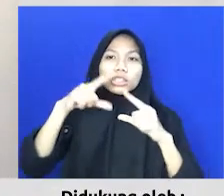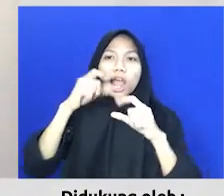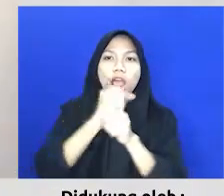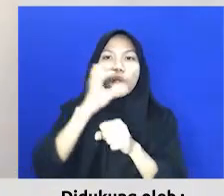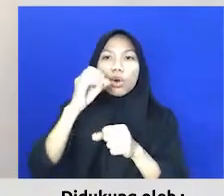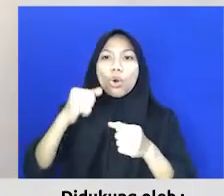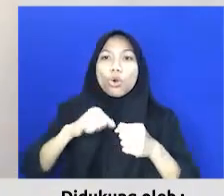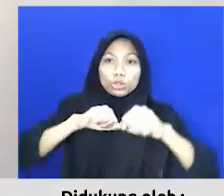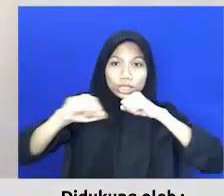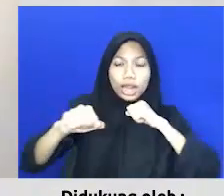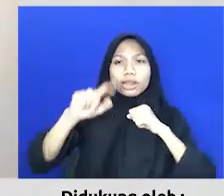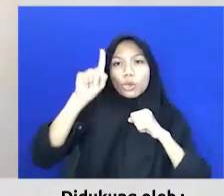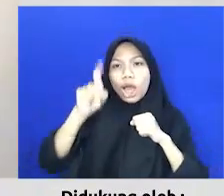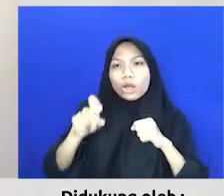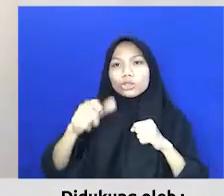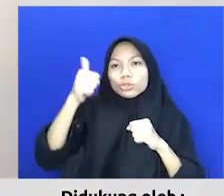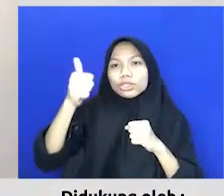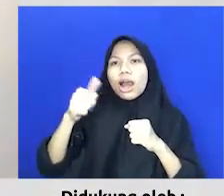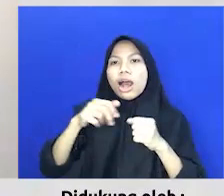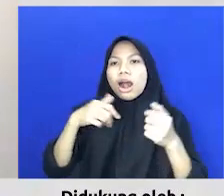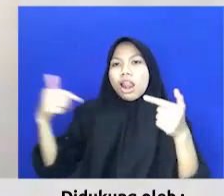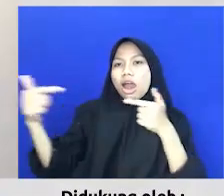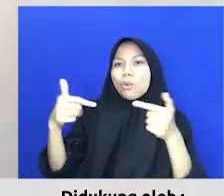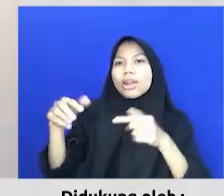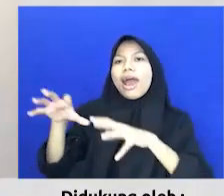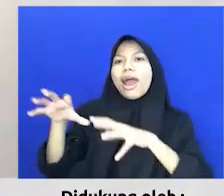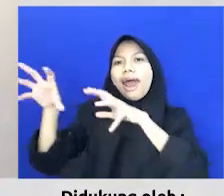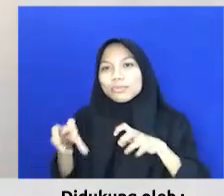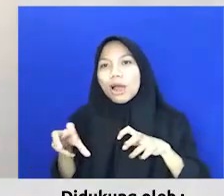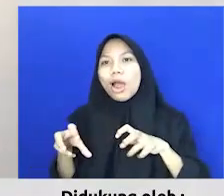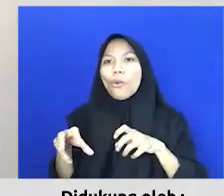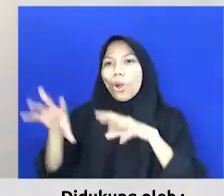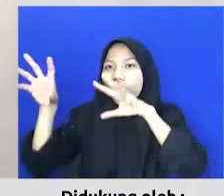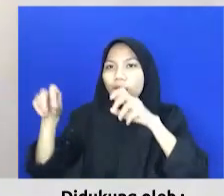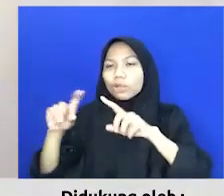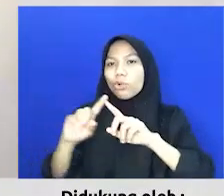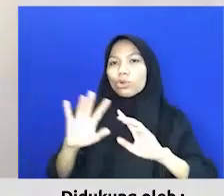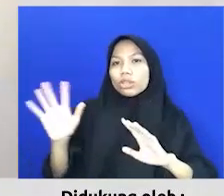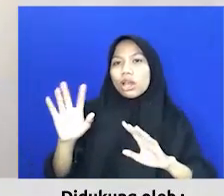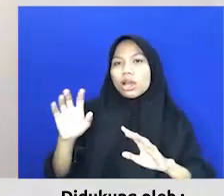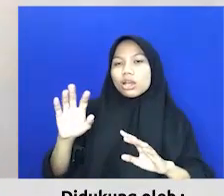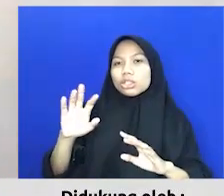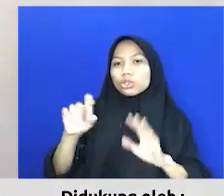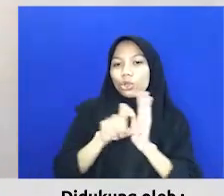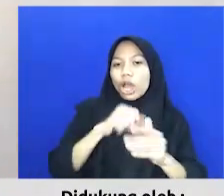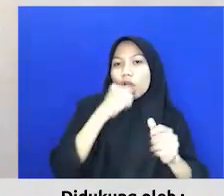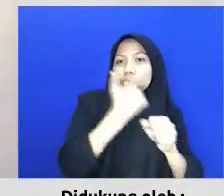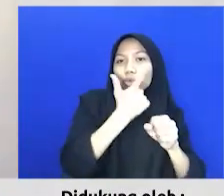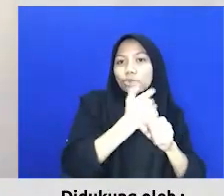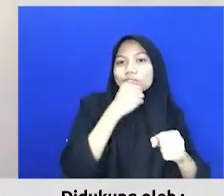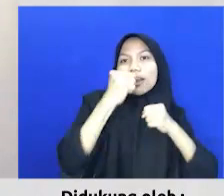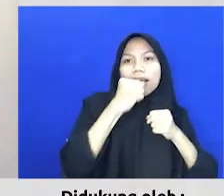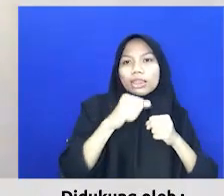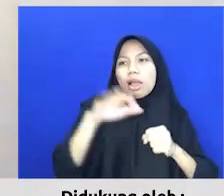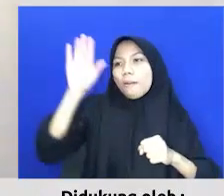cara bercerita film nasional atau film Indonesia karyanya itu sudah ada gitu Pak ya di dari usahakan. Nah